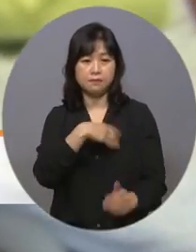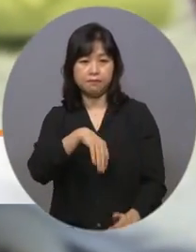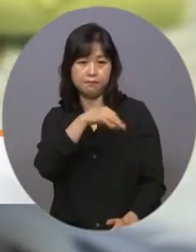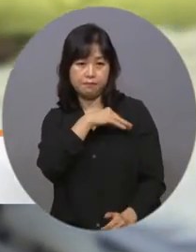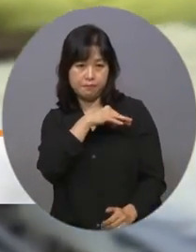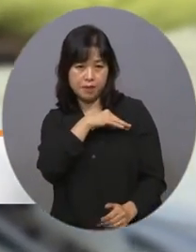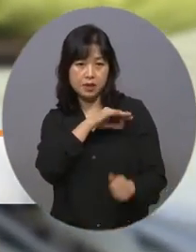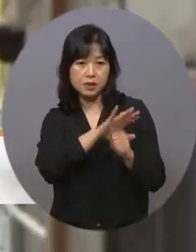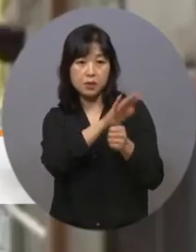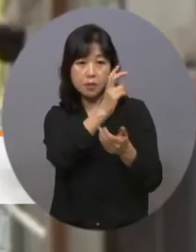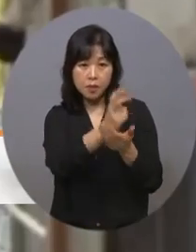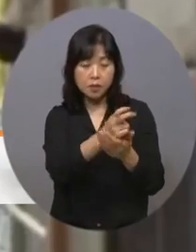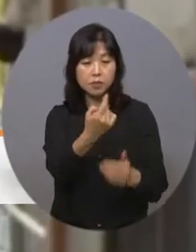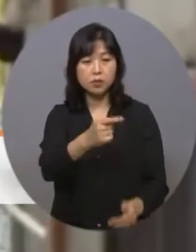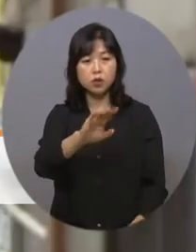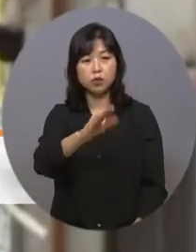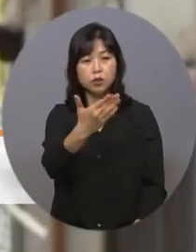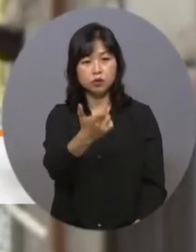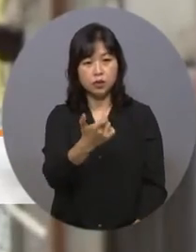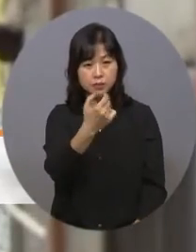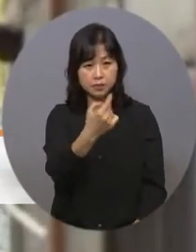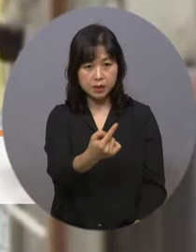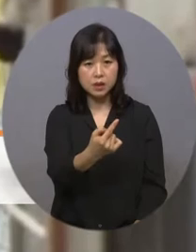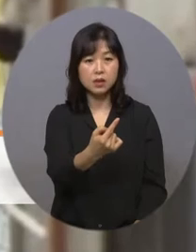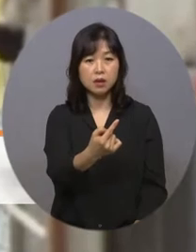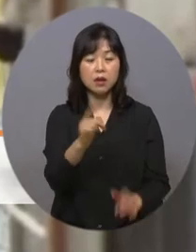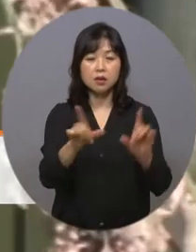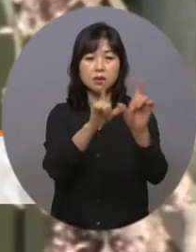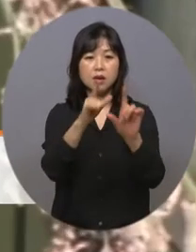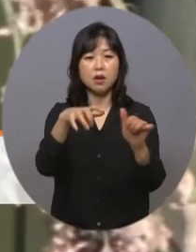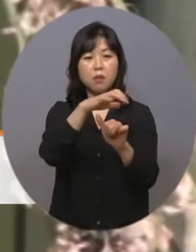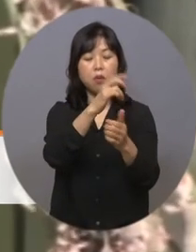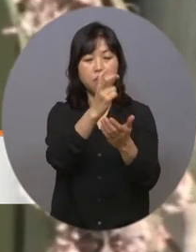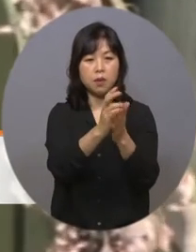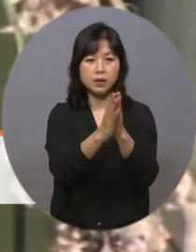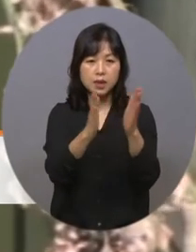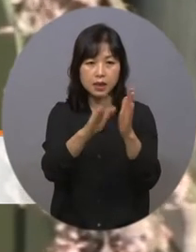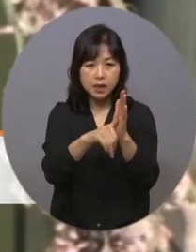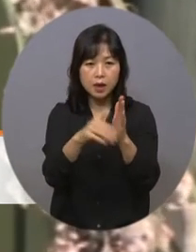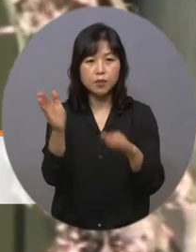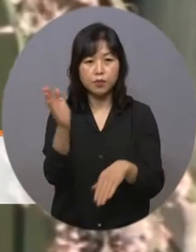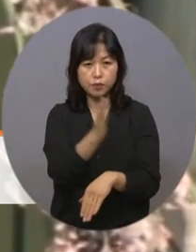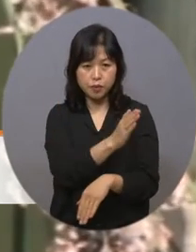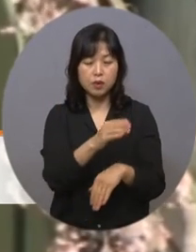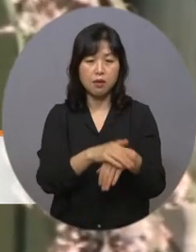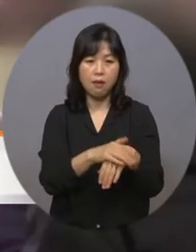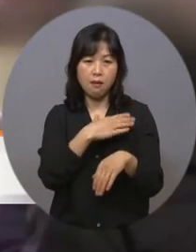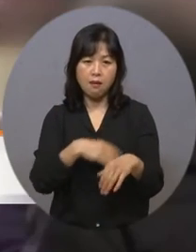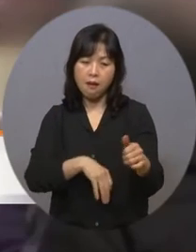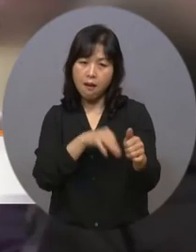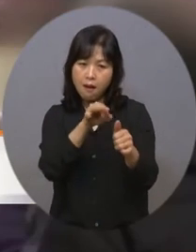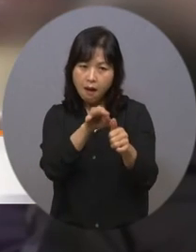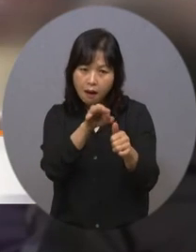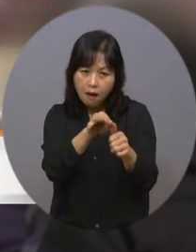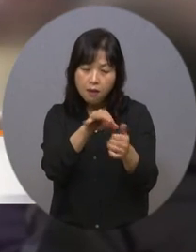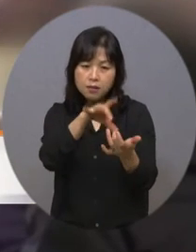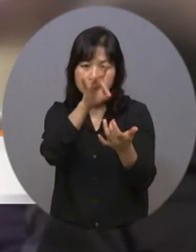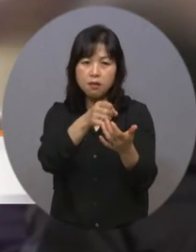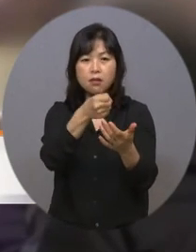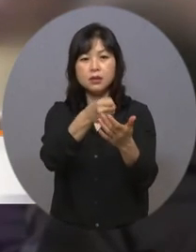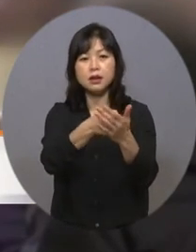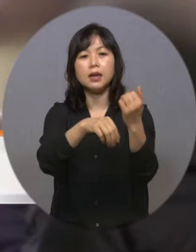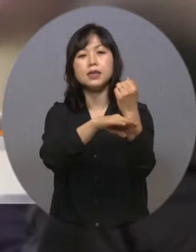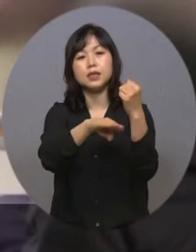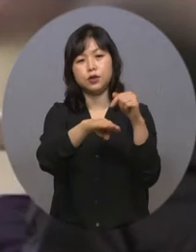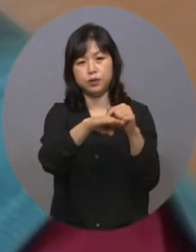이전인 1961년 생활 보호법이 재정 될 때부터 수급자 선정 기준으로 사용돼 현재까지